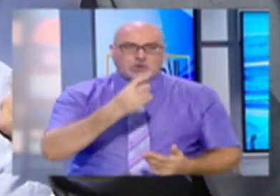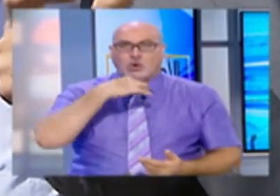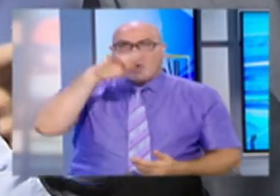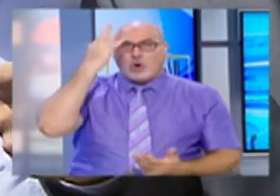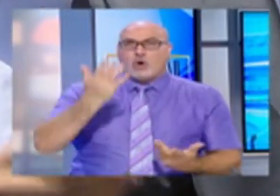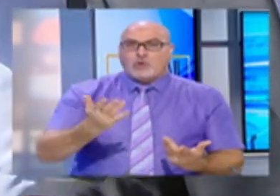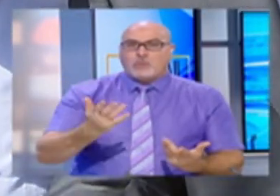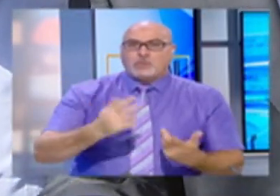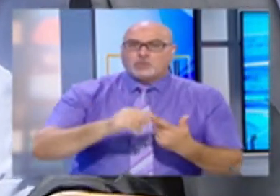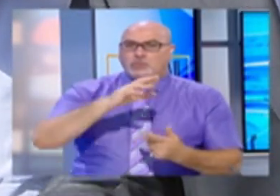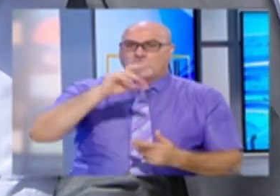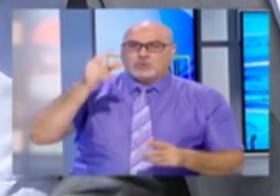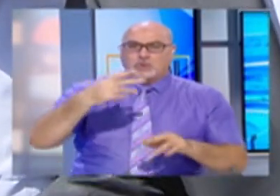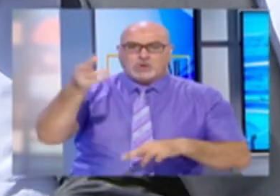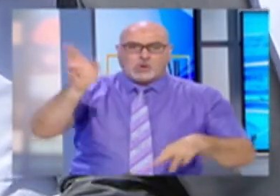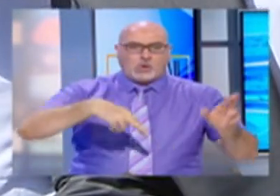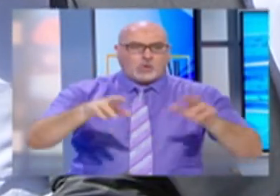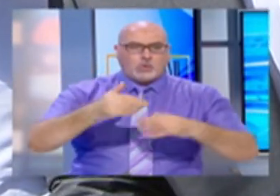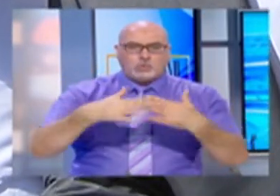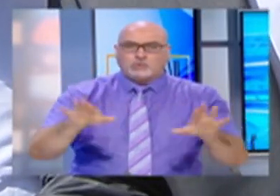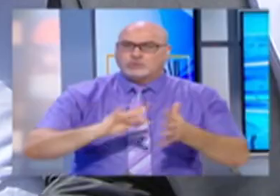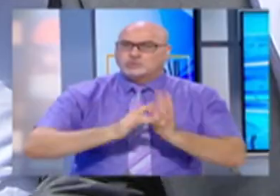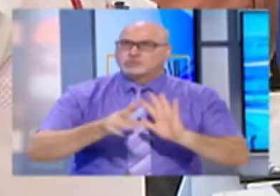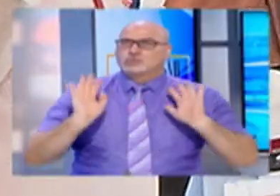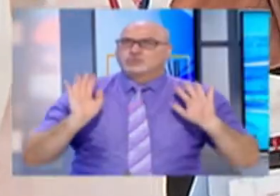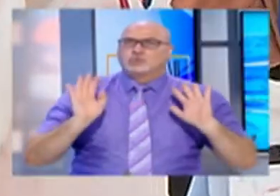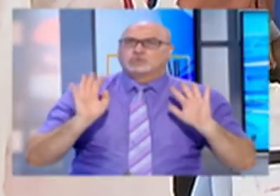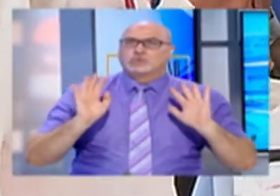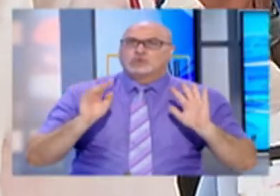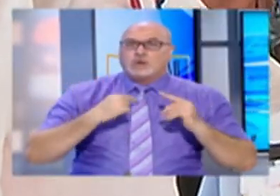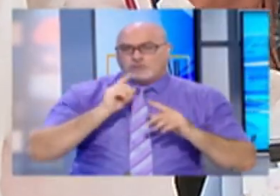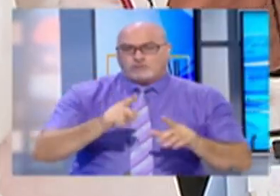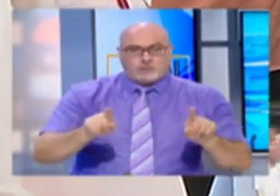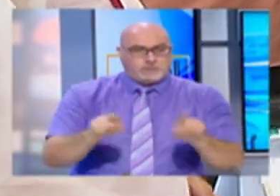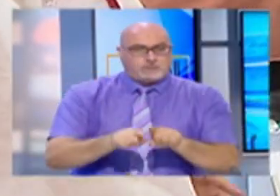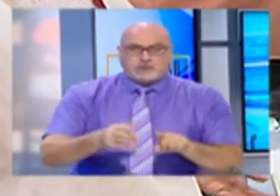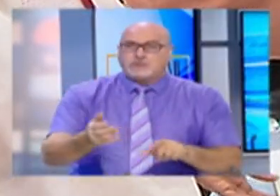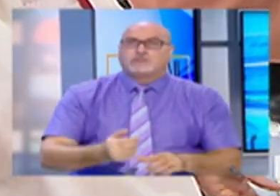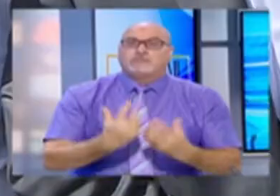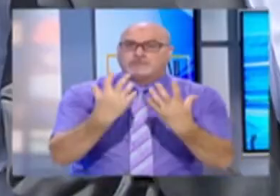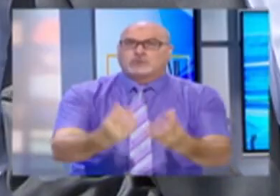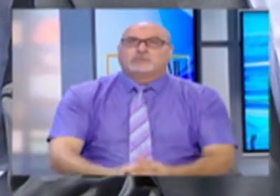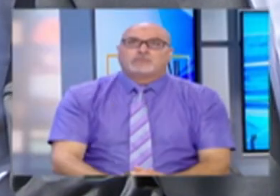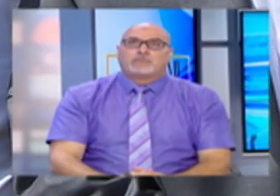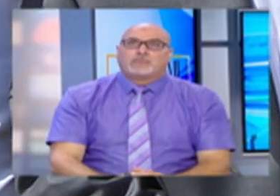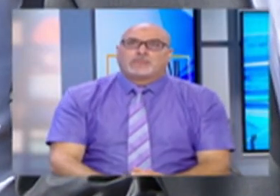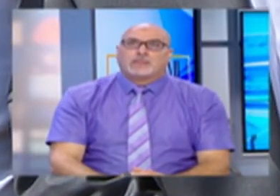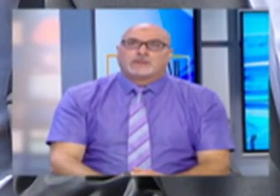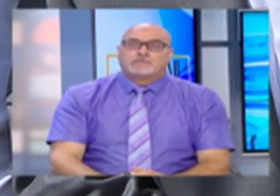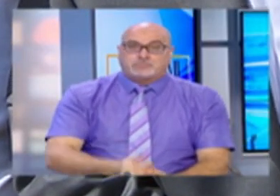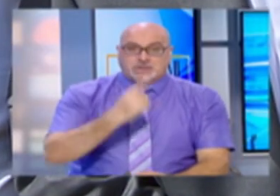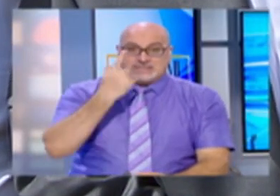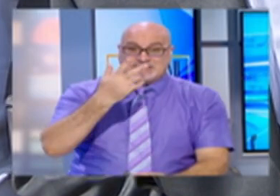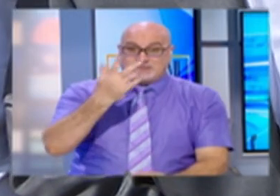وقت قياسي أنهم يعودوا يوليو يفتحوا كل النشاطات، لماذا احنا ما نقدروش نديروها؟ إذا أردنا أن نعود إلى